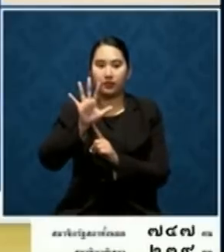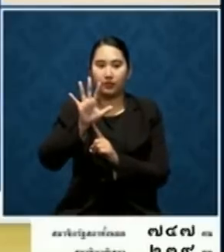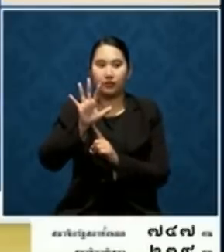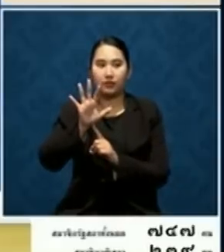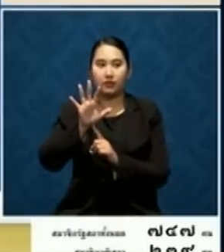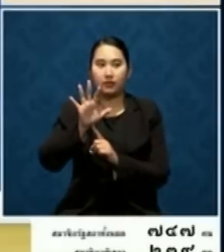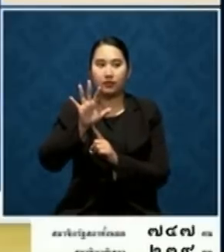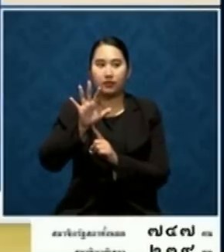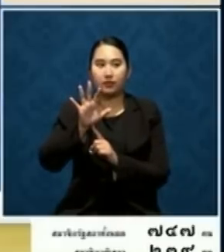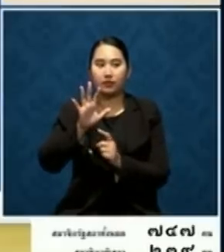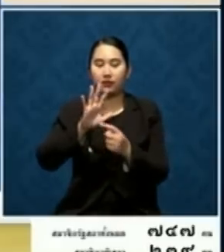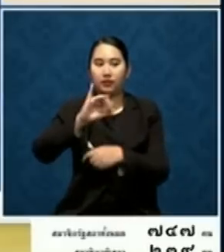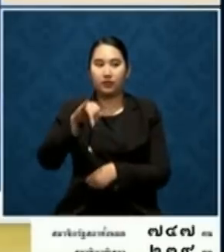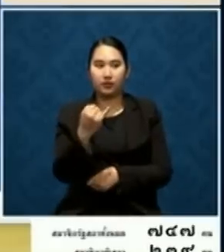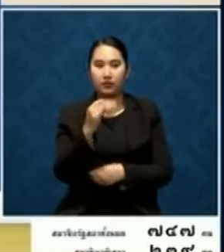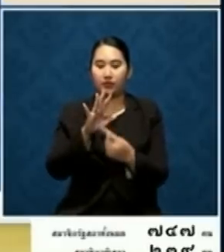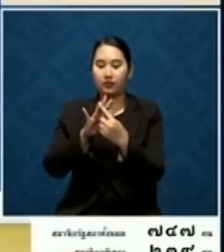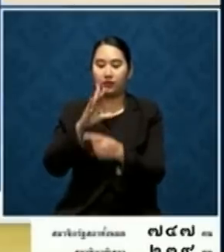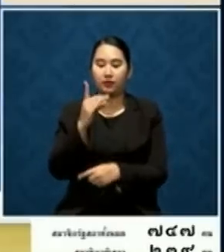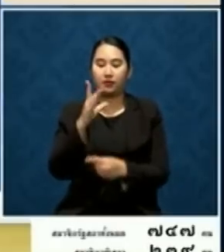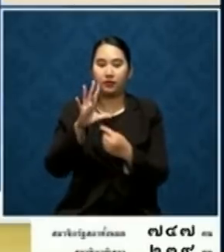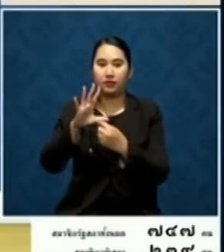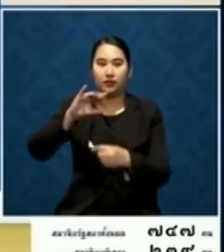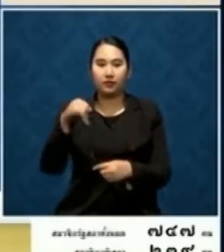ายจเดชอินสว่าง ไม่เห็นชอบ